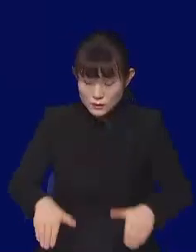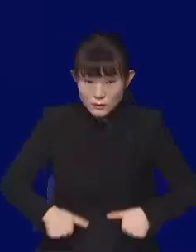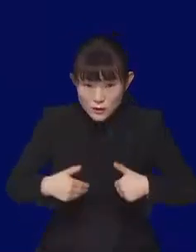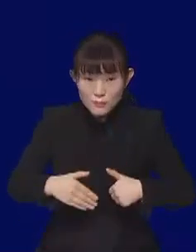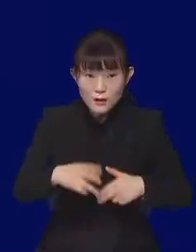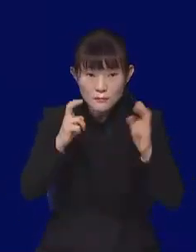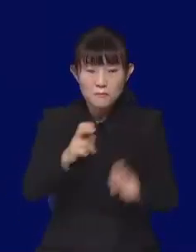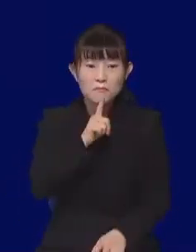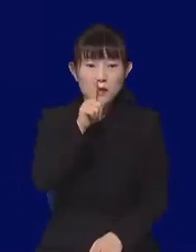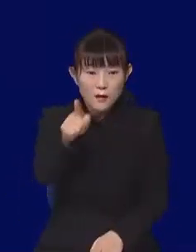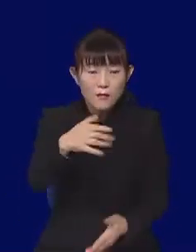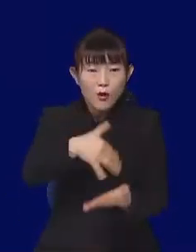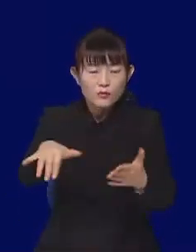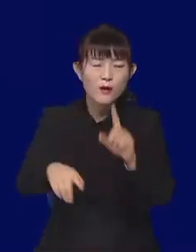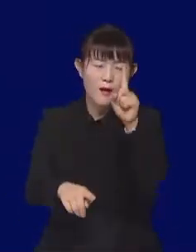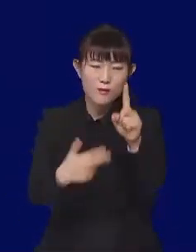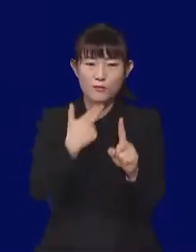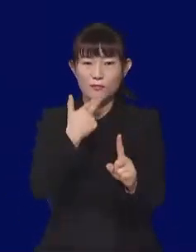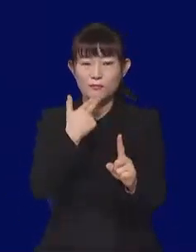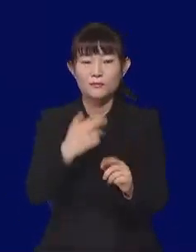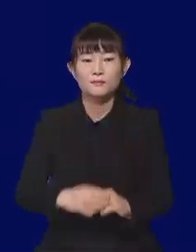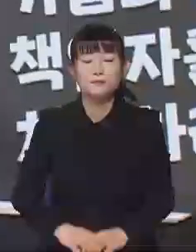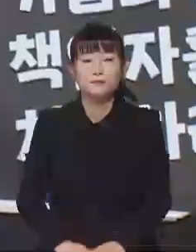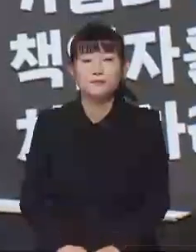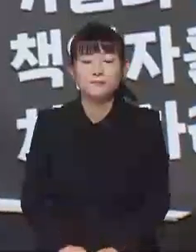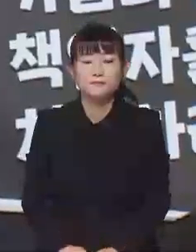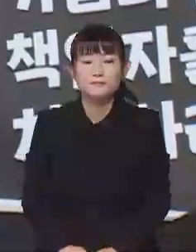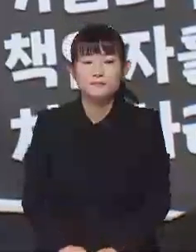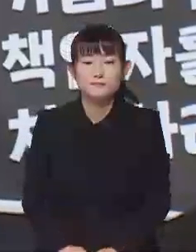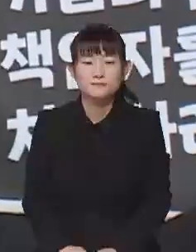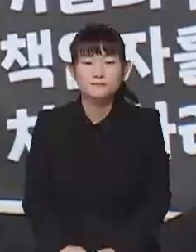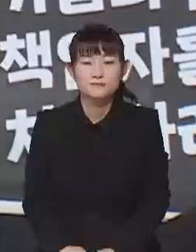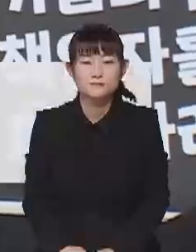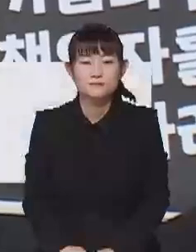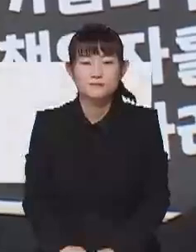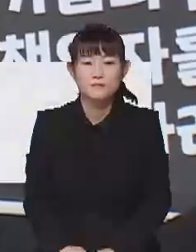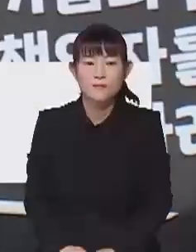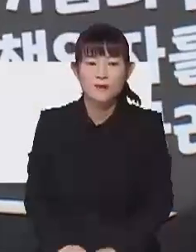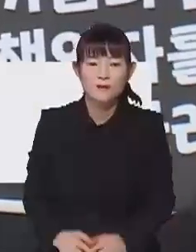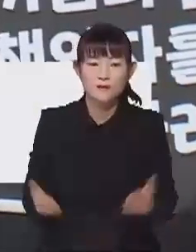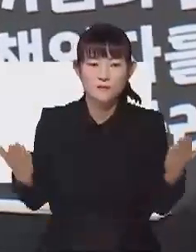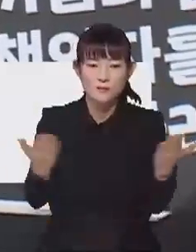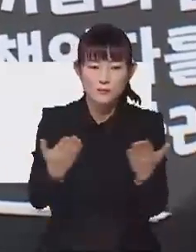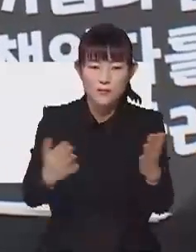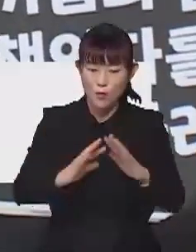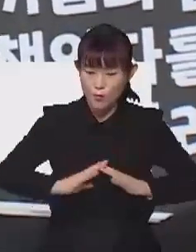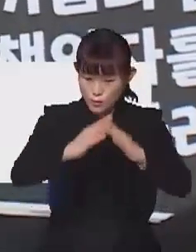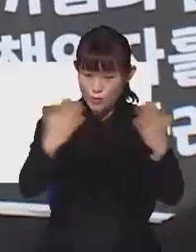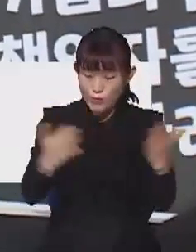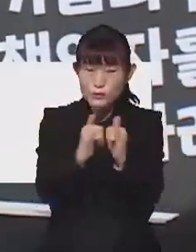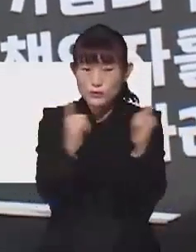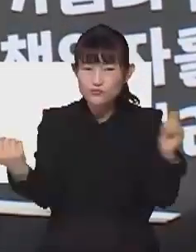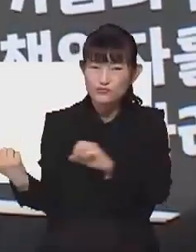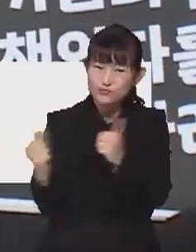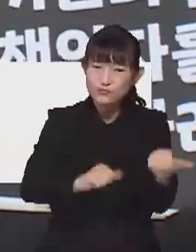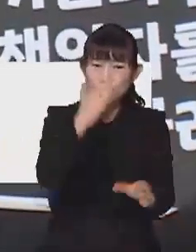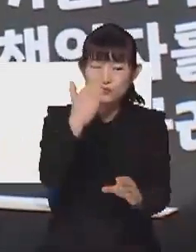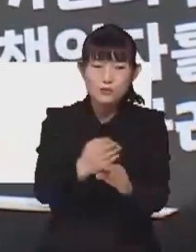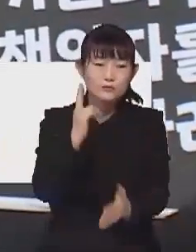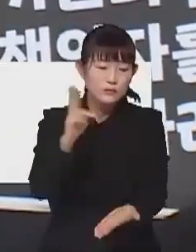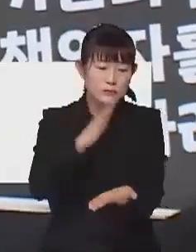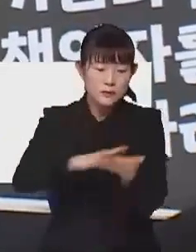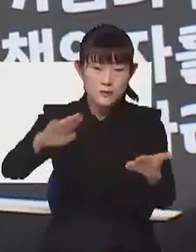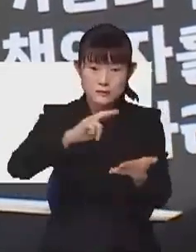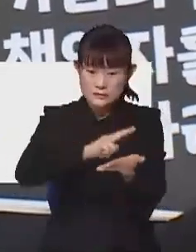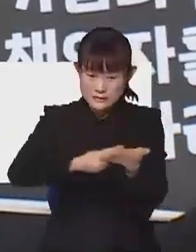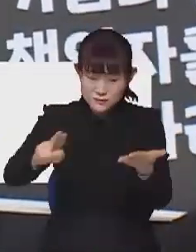전남에서 기소된 건수는 단 한 건도 없었습니다. 계속 현장 노동자들은 죽어나가고 있고